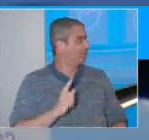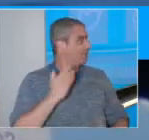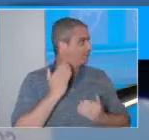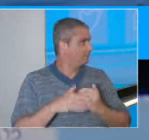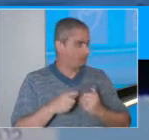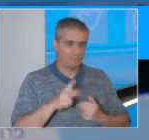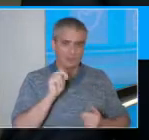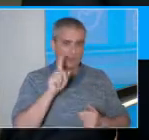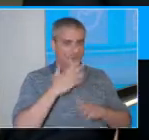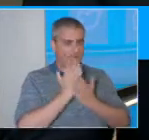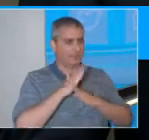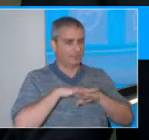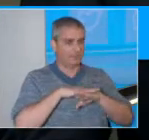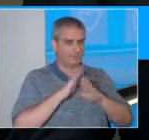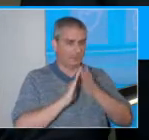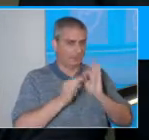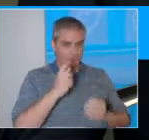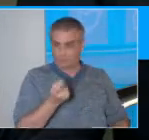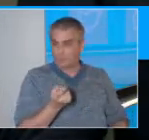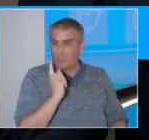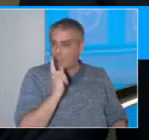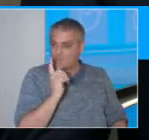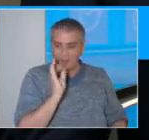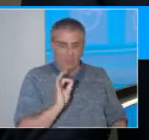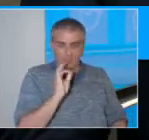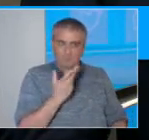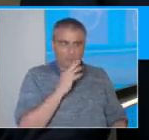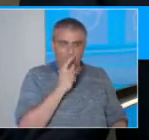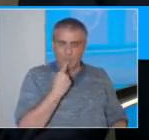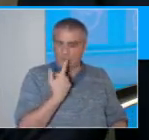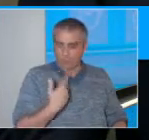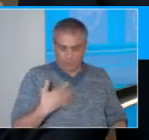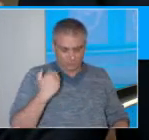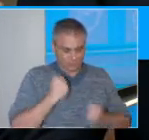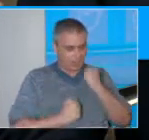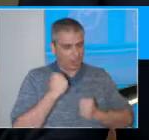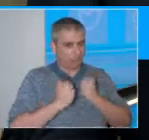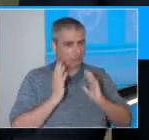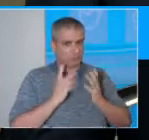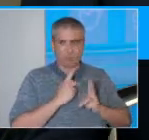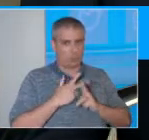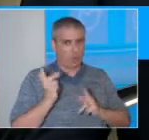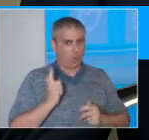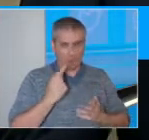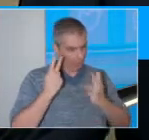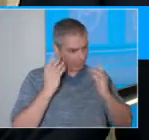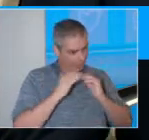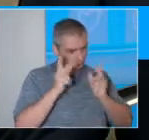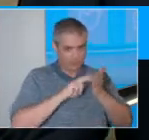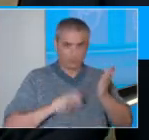גם של דבר, נעמה, היא התנצלה היום בבית המשפט, צריך לומר, אבל בכל זאת, נכון, מדובר נכון. באמירות קשות, לא ראוי שהיא תפרוש?